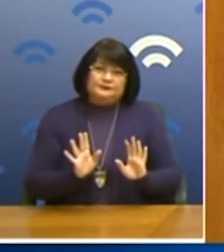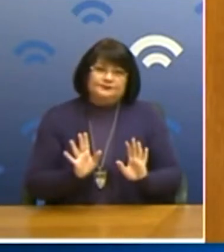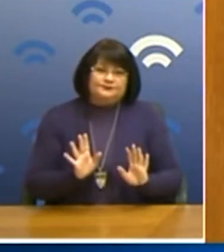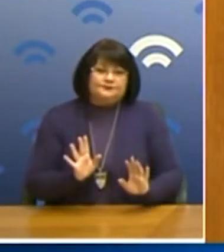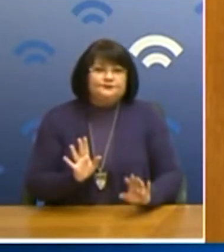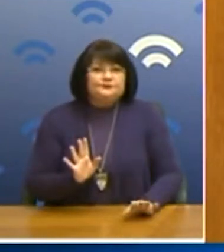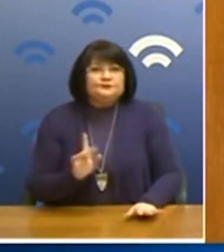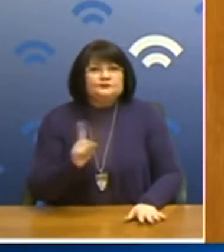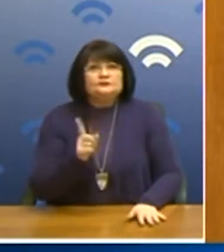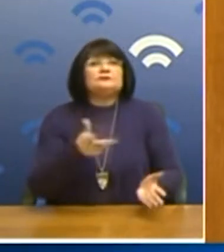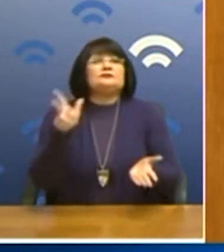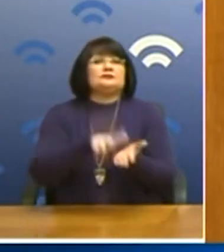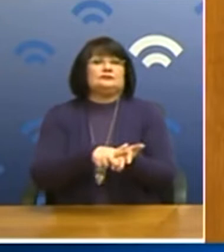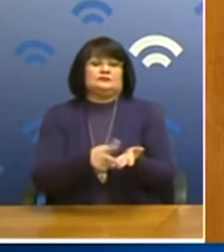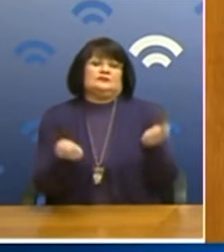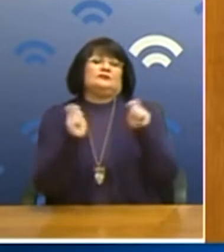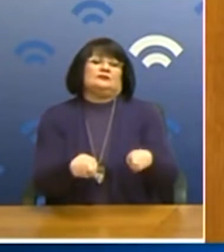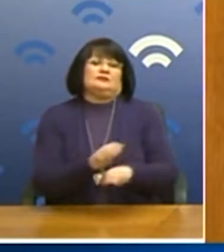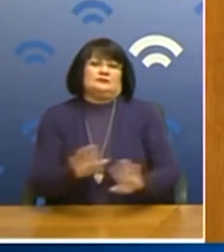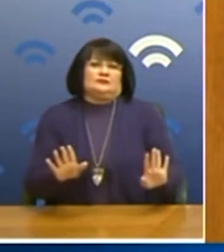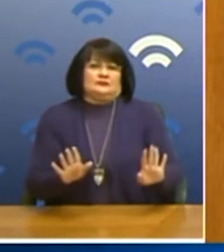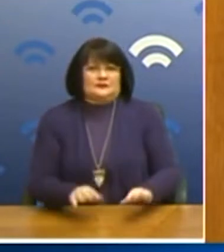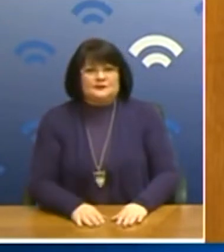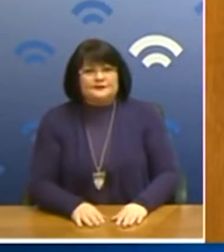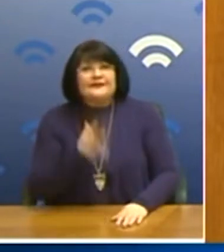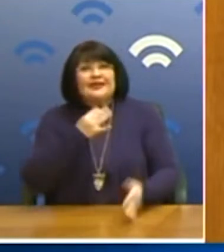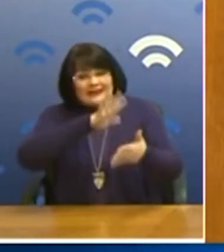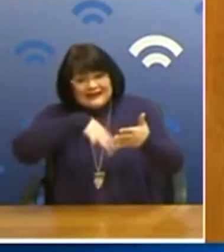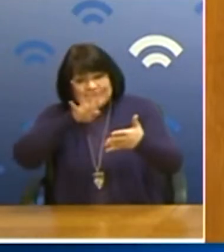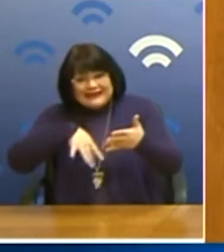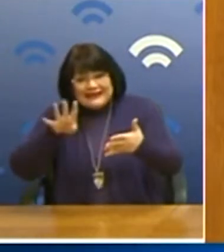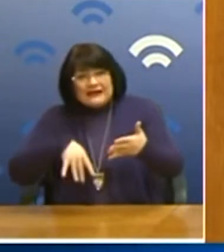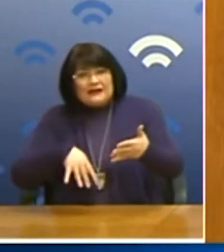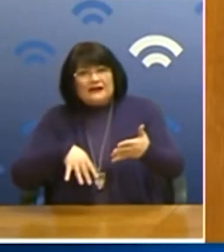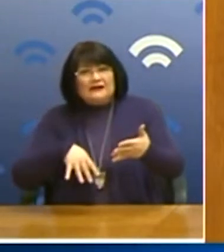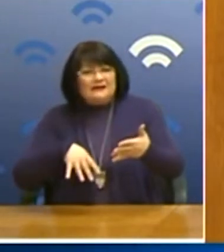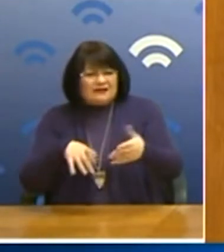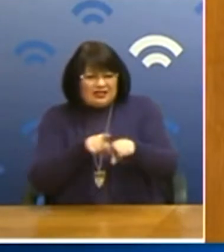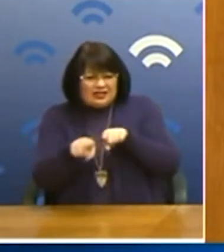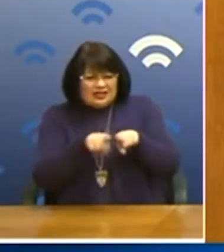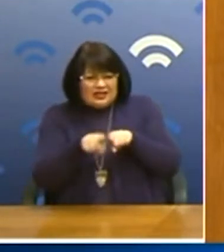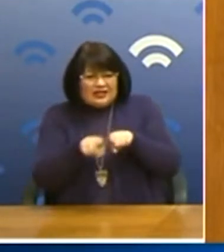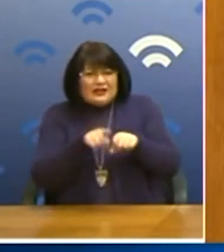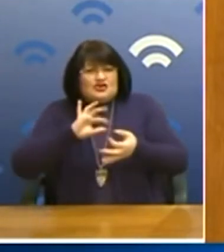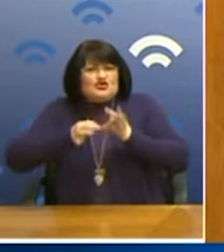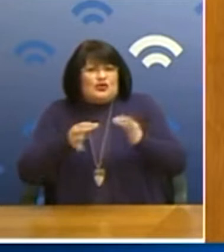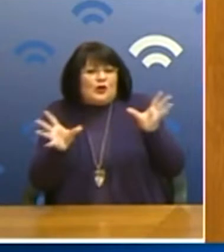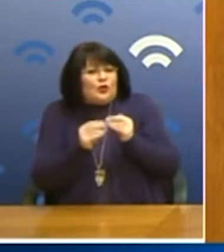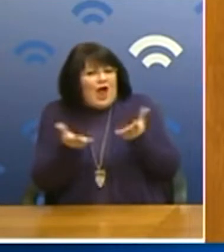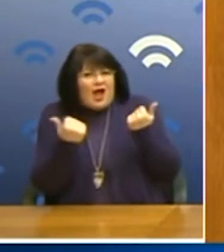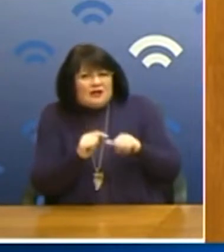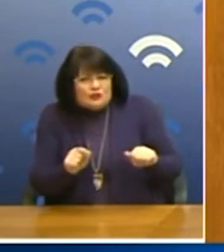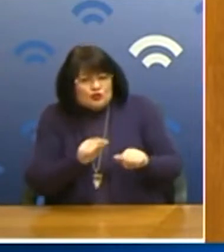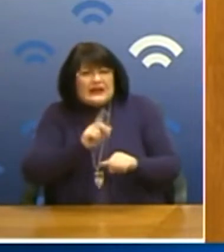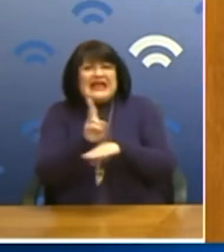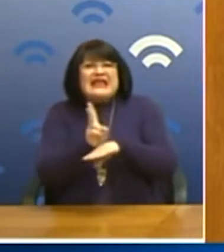να κυρωθούν. Όχι μόνο γιατί είναι αγιογράφητα και ανιστόρητα,